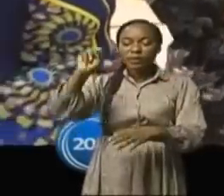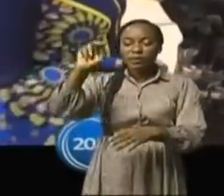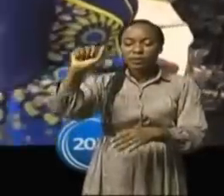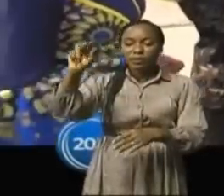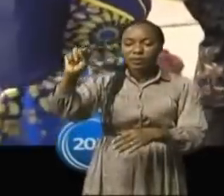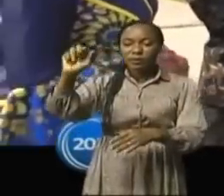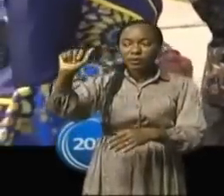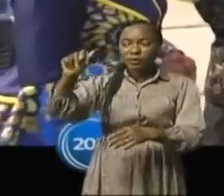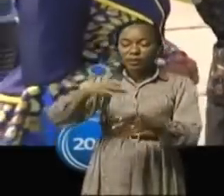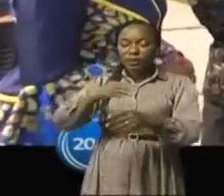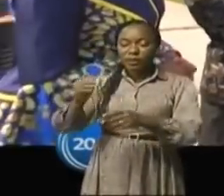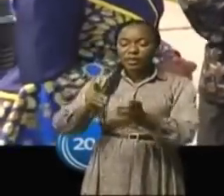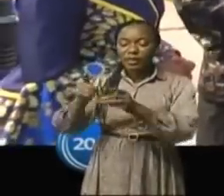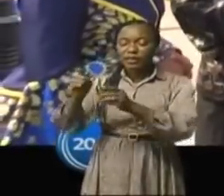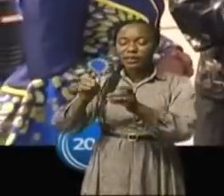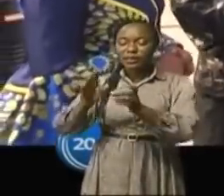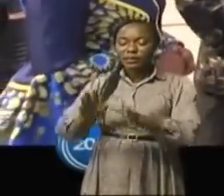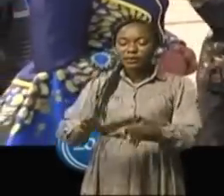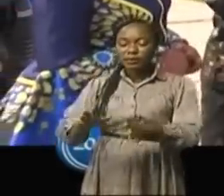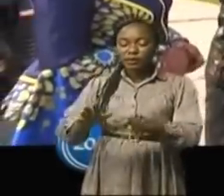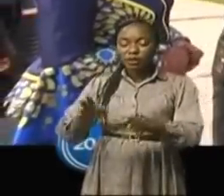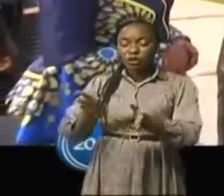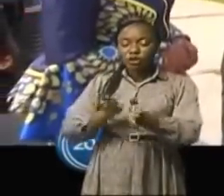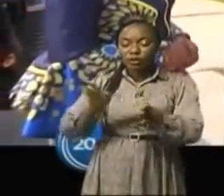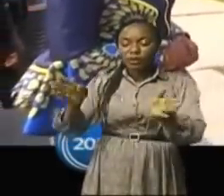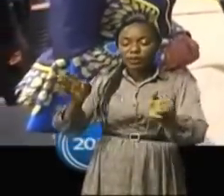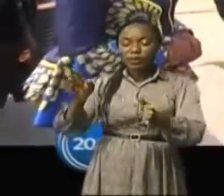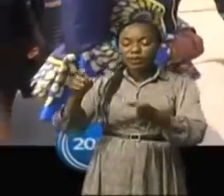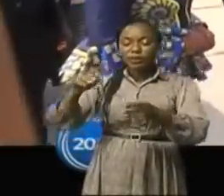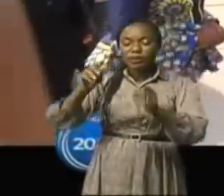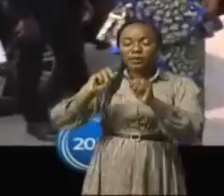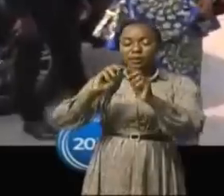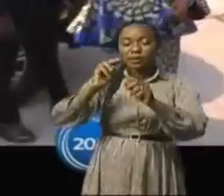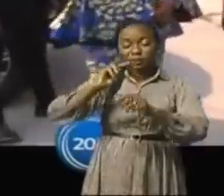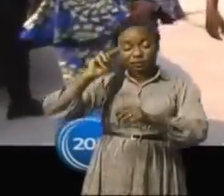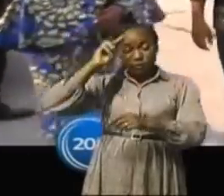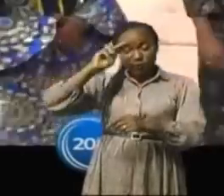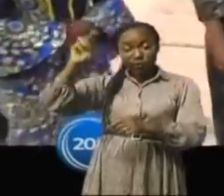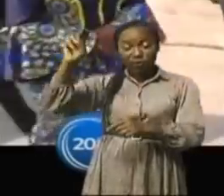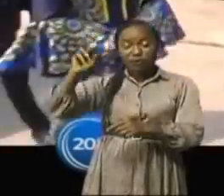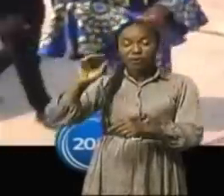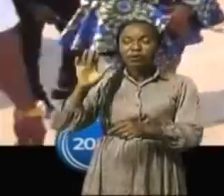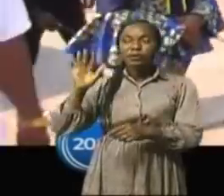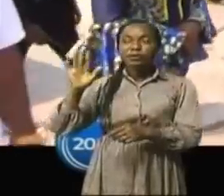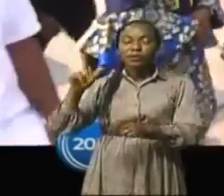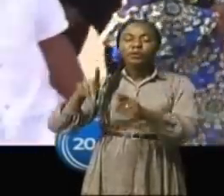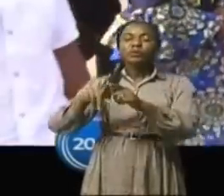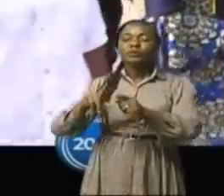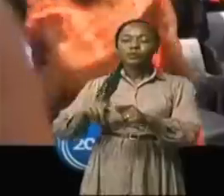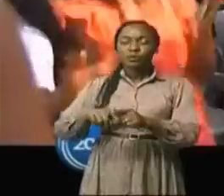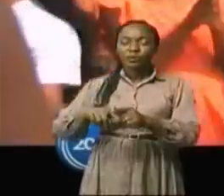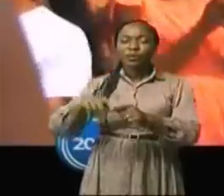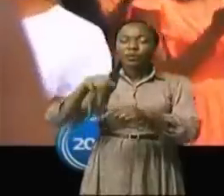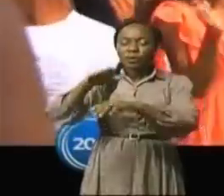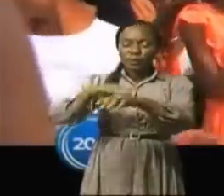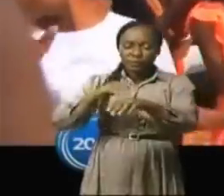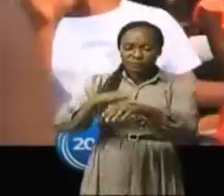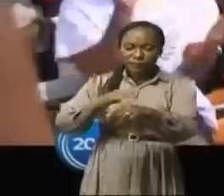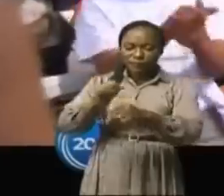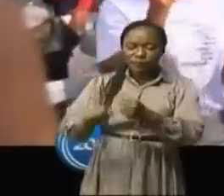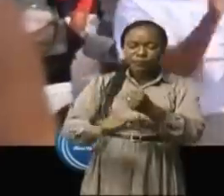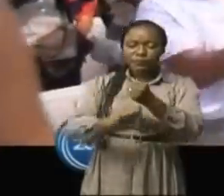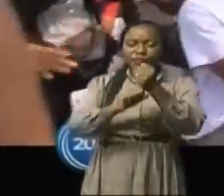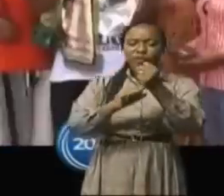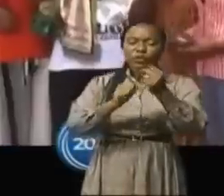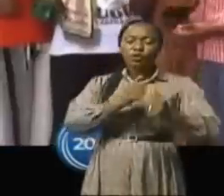et la directrice générale de l'ISAM Kinshasa, professeur Florence Mbia Mwadi, ont lancé l'opération de soutien au FA-RDC